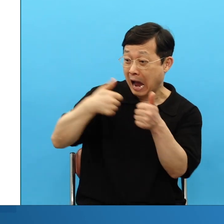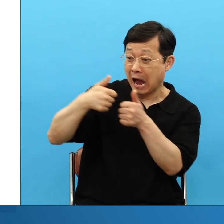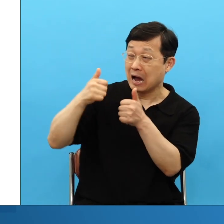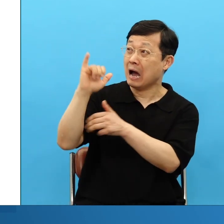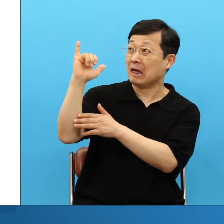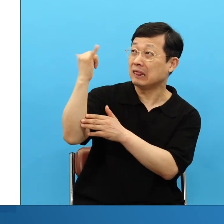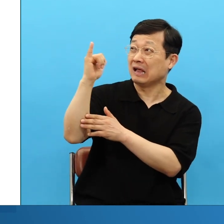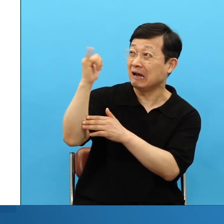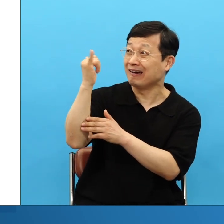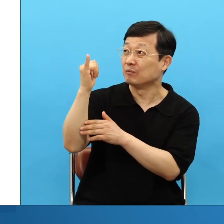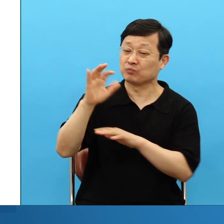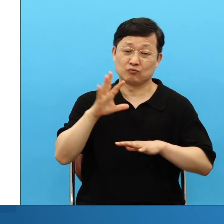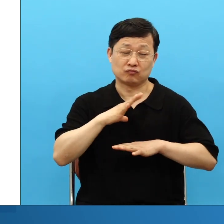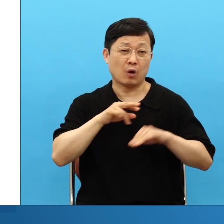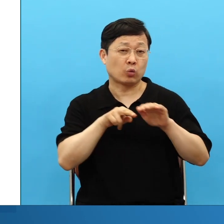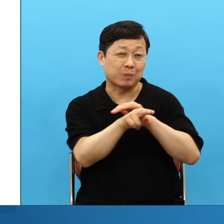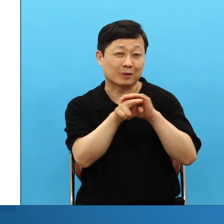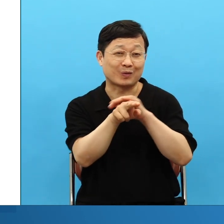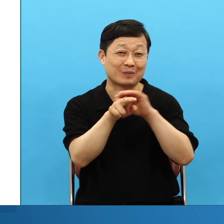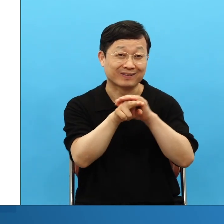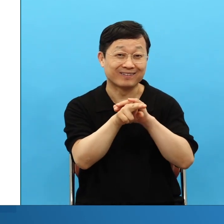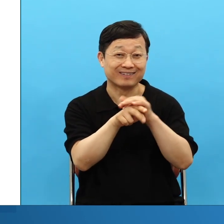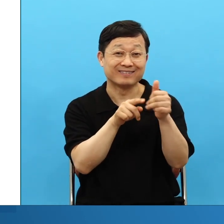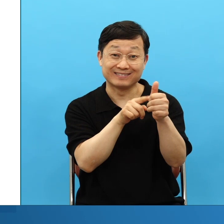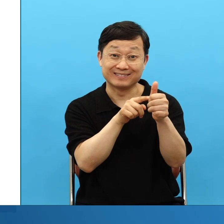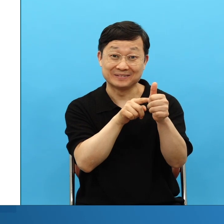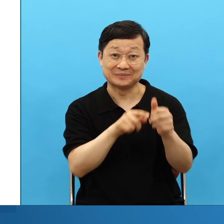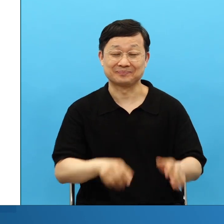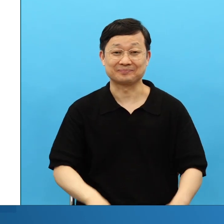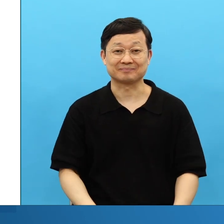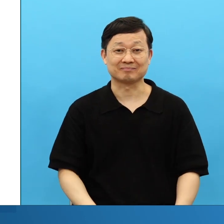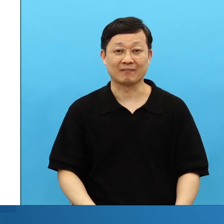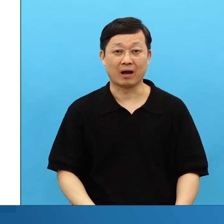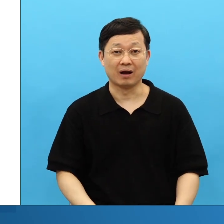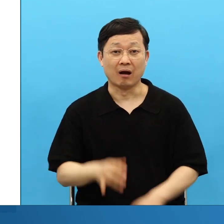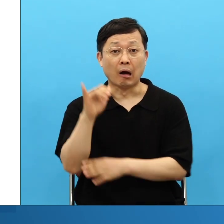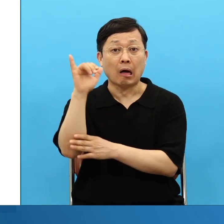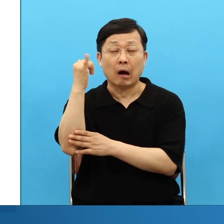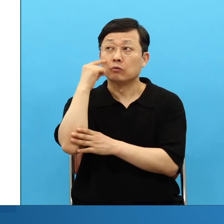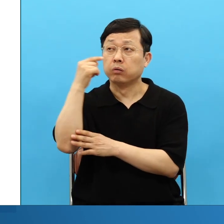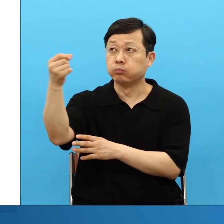엄청난 두려움과 고통이죠. 계속 추적해 오니까,